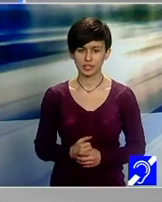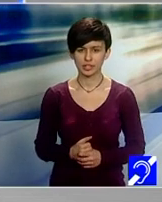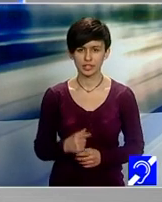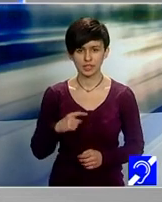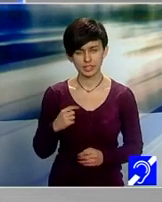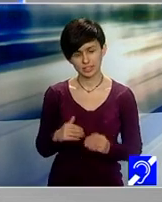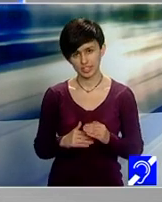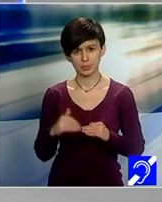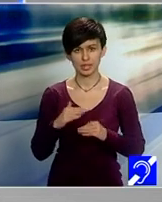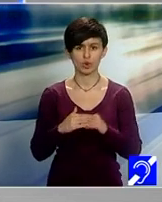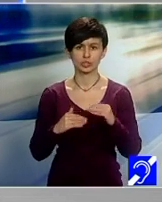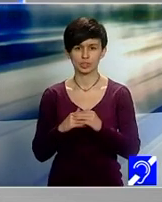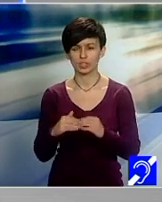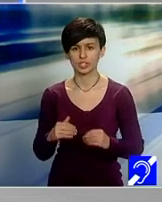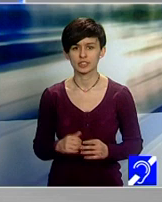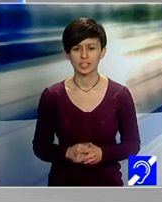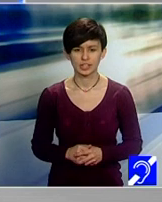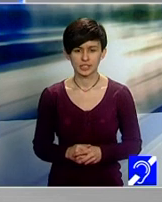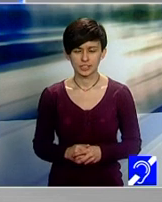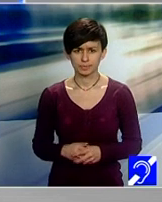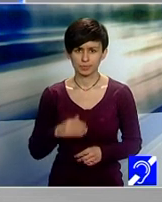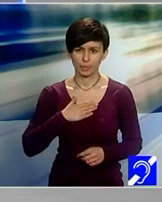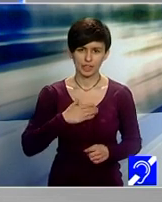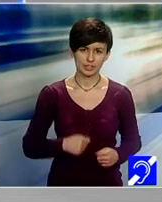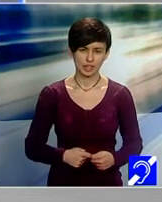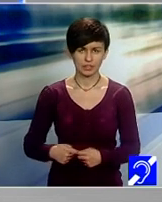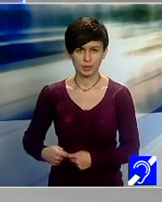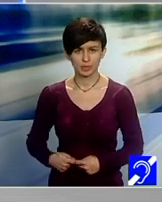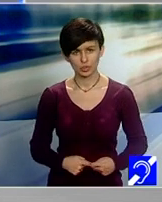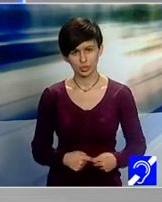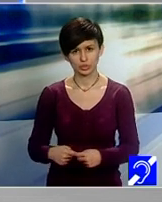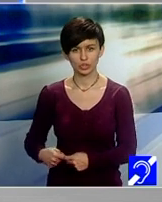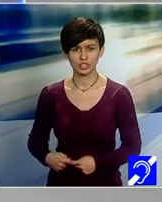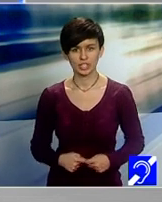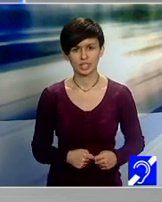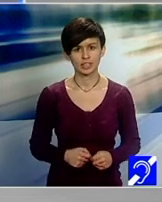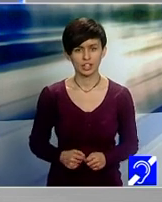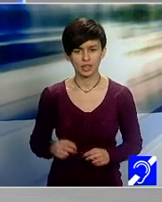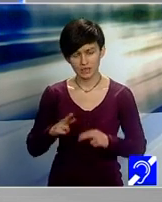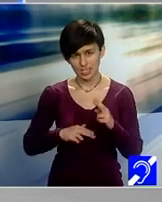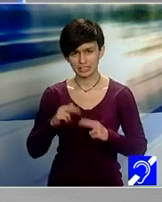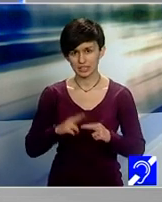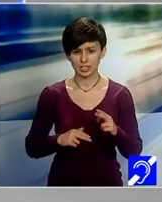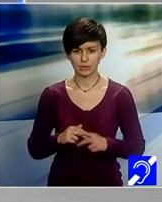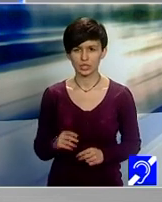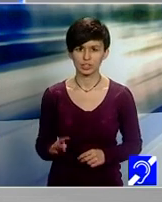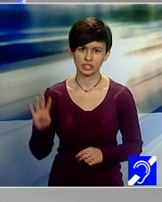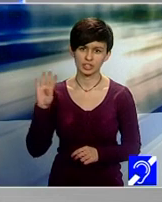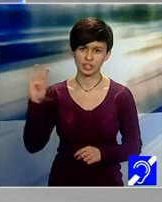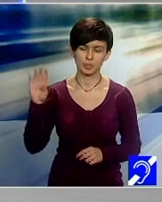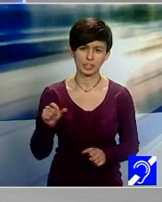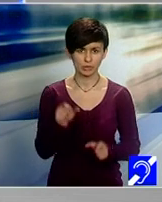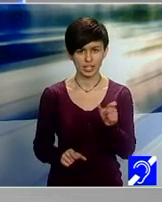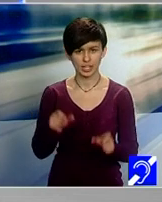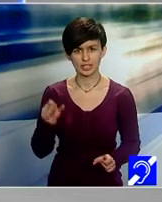construiți... Să avem o societate a vrajbei și anume sunt patru trăsături psihologice foarte importante și